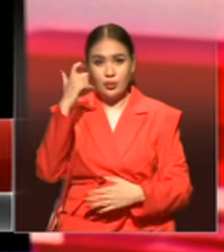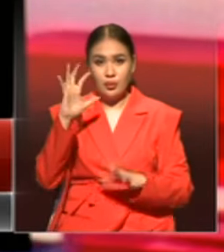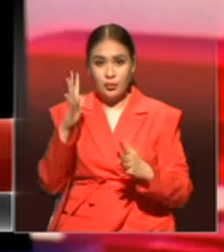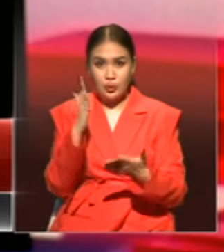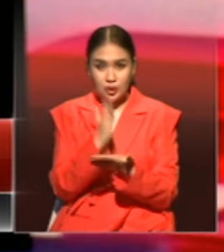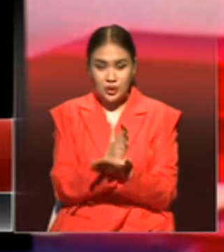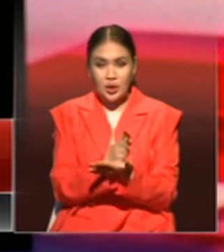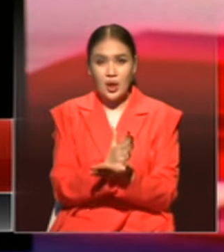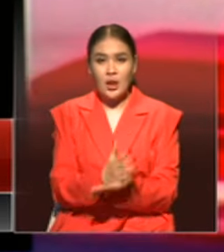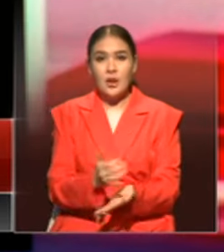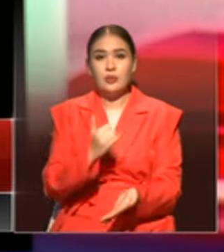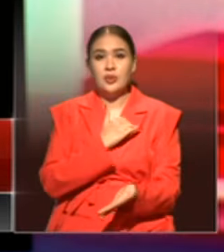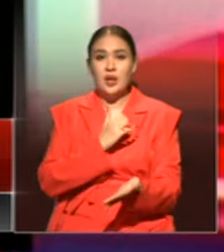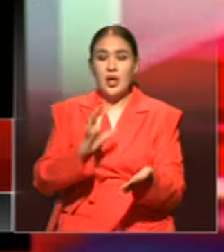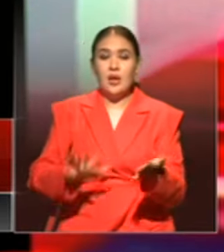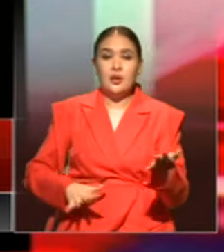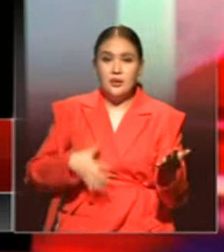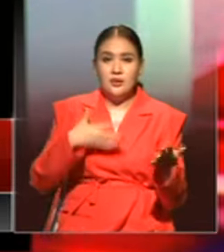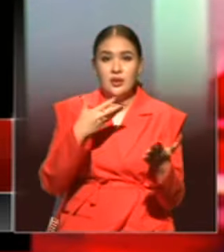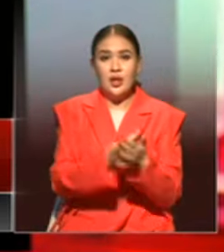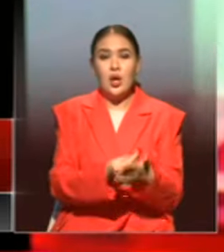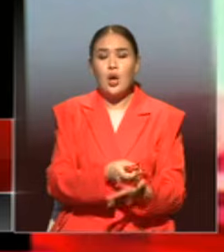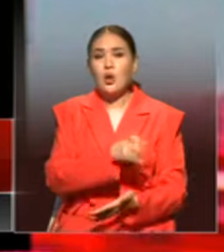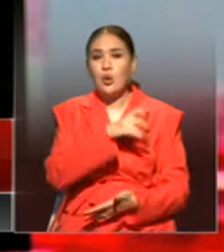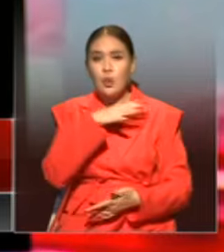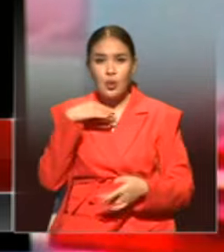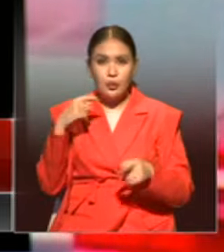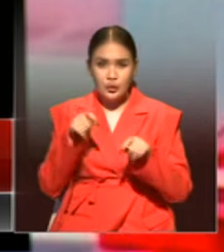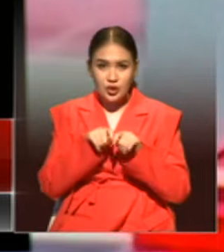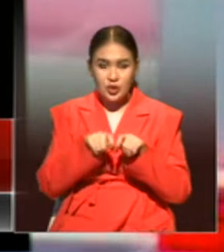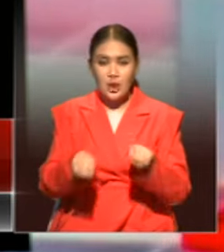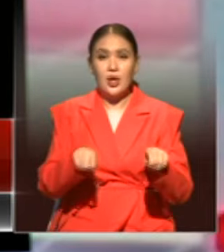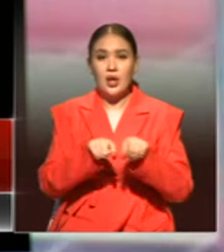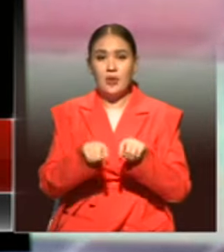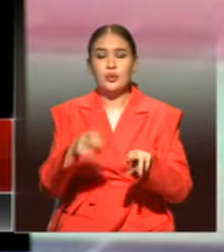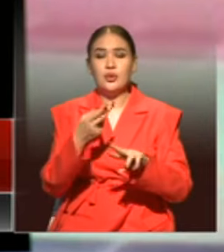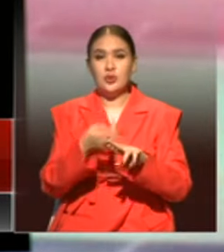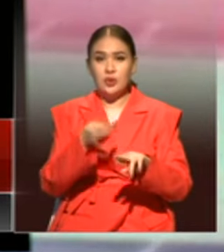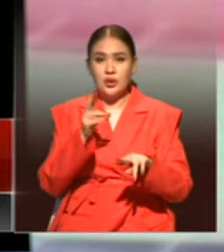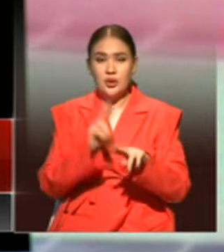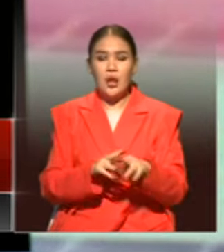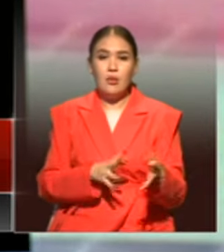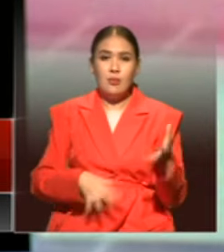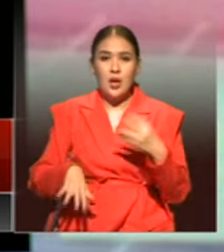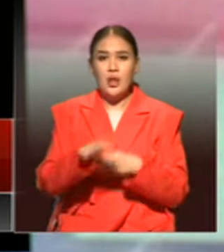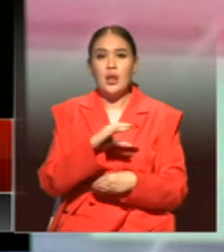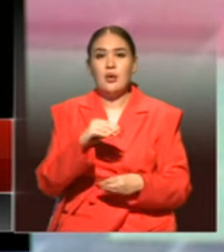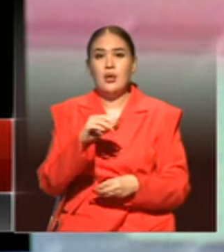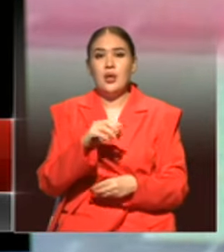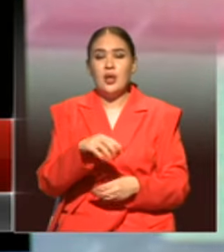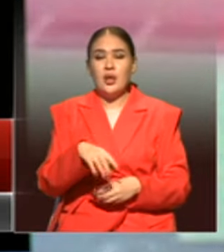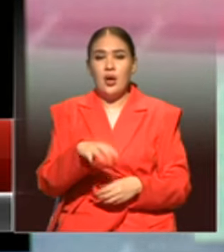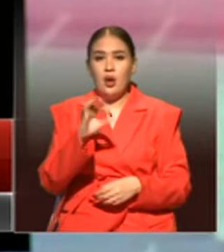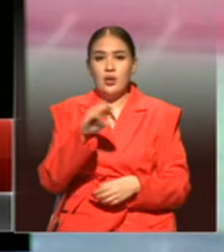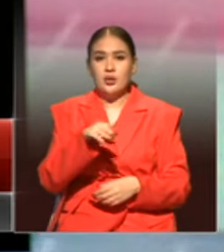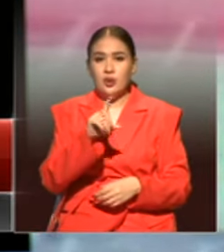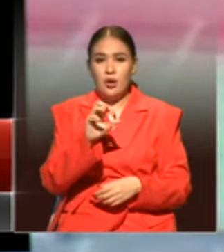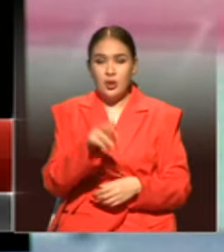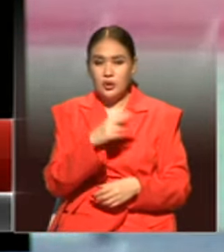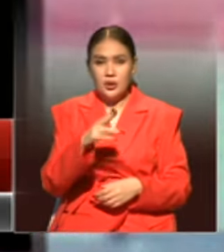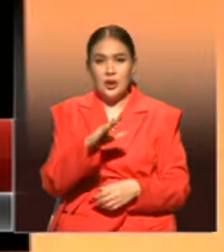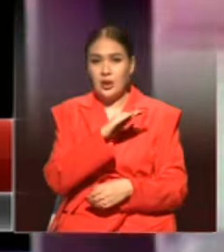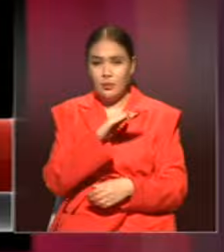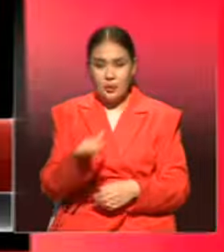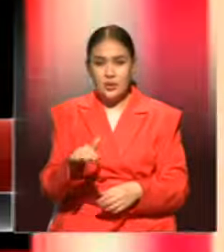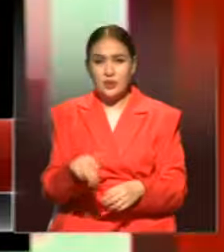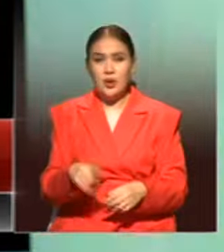біз финансирование беретін болса, біз оны көптеп шығарамыз. Сондықтан барлықтан бытовой отход емес, хотя бы өнеркәсіптік